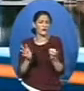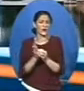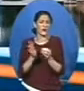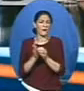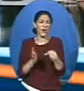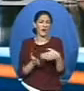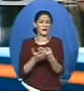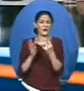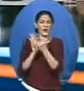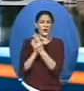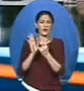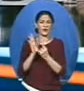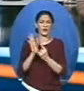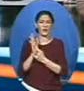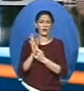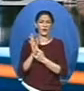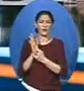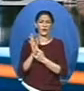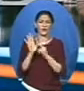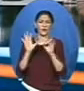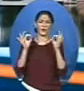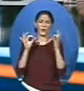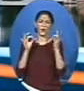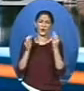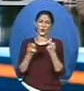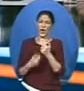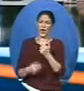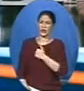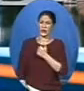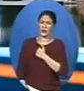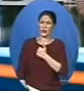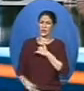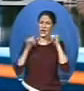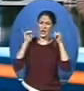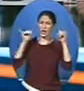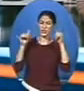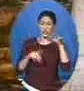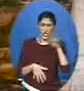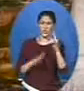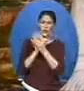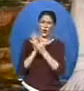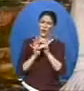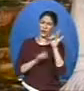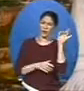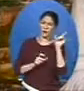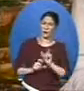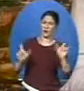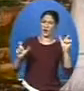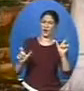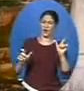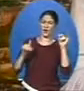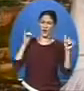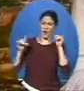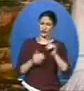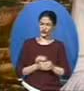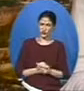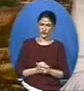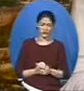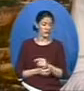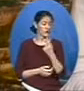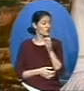מפגעי רעש, והוא יכול לפתור בעיה. שאלה מצוינת, אבל זו עובדה שהדברים לא נאכפו, וגם מי שהיום